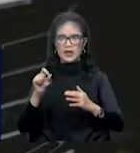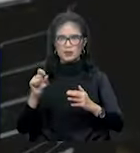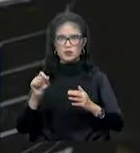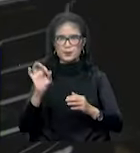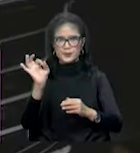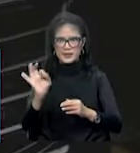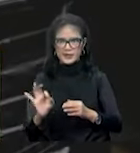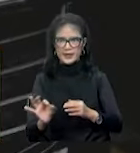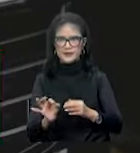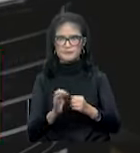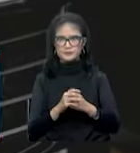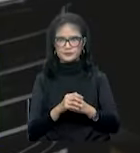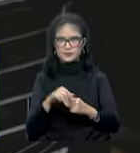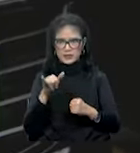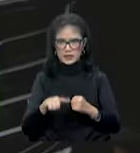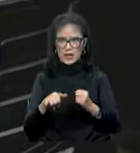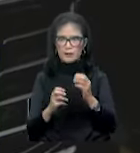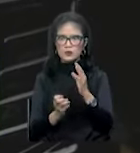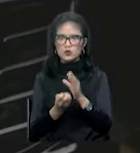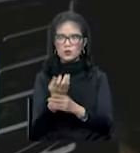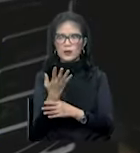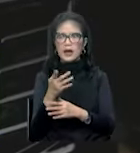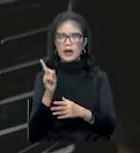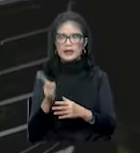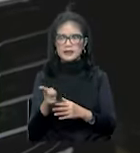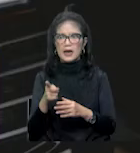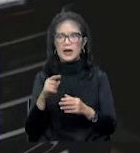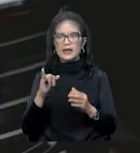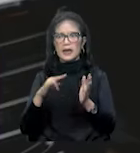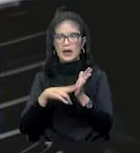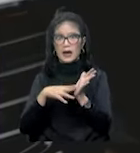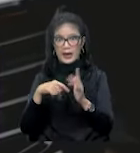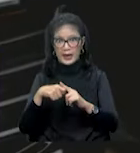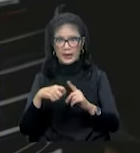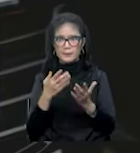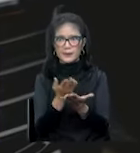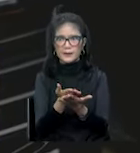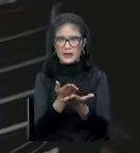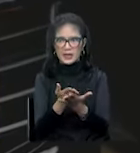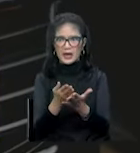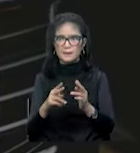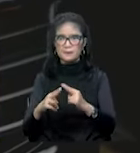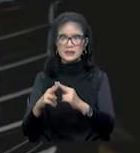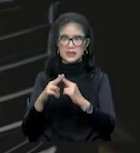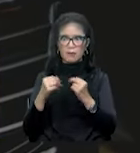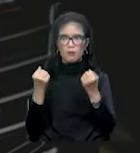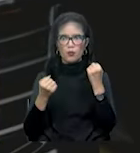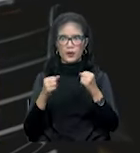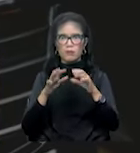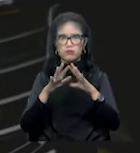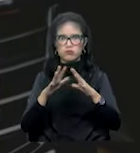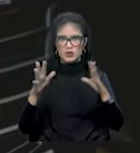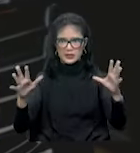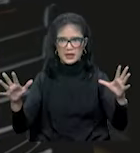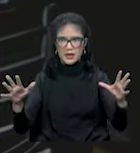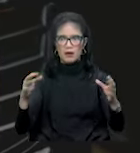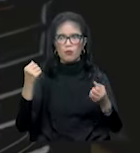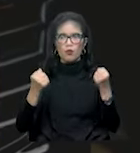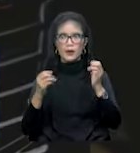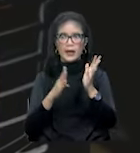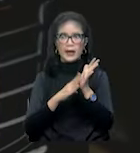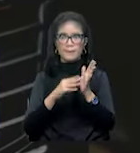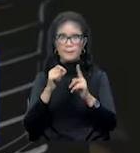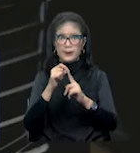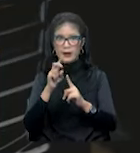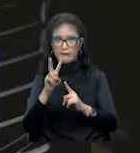Betul, pertumbuhan selama ada IKN ini kita permintaan unit sangat pesat. Dari jenis mobil MPV, SUV,